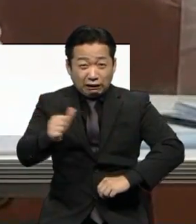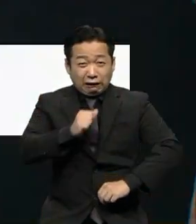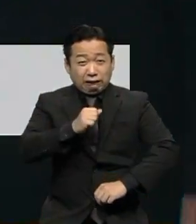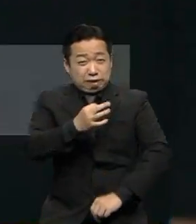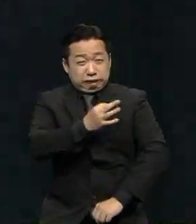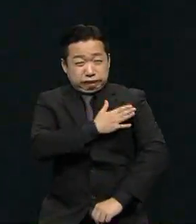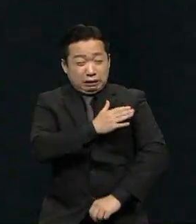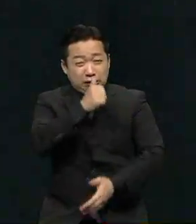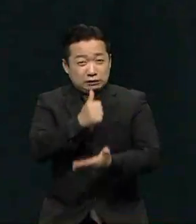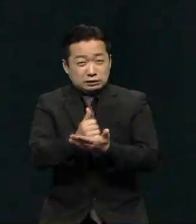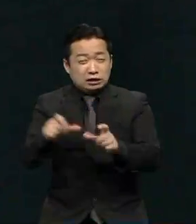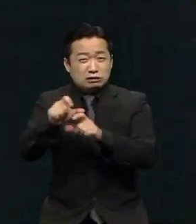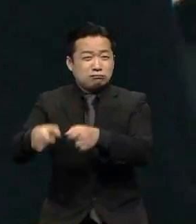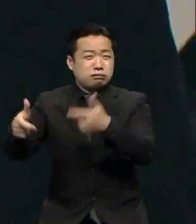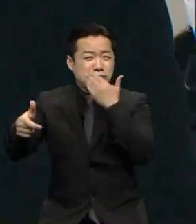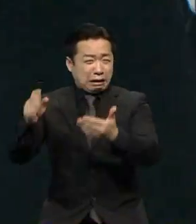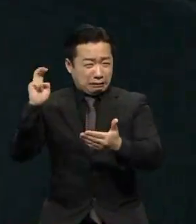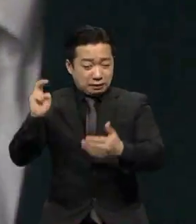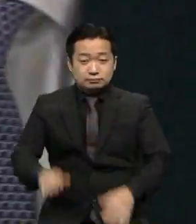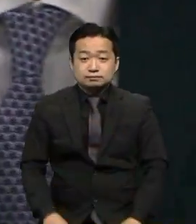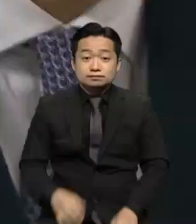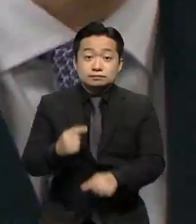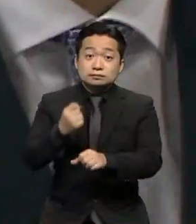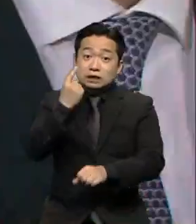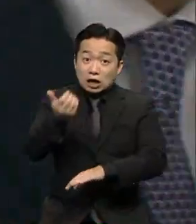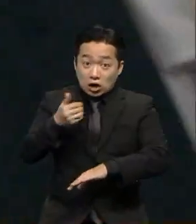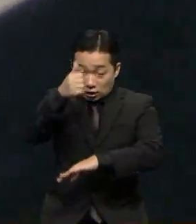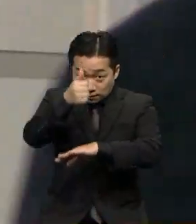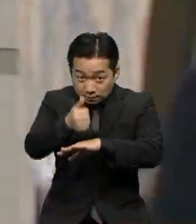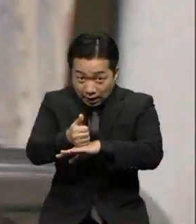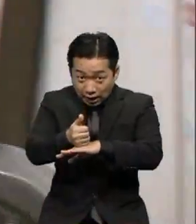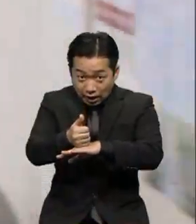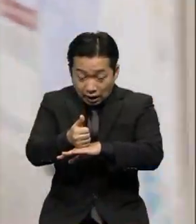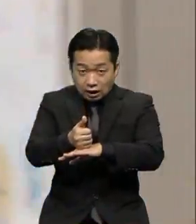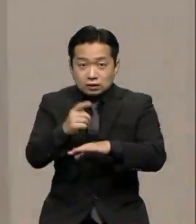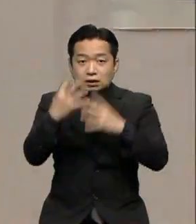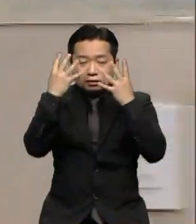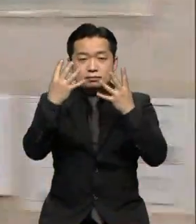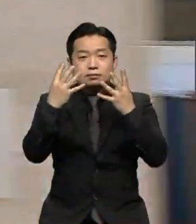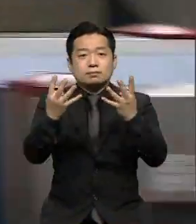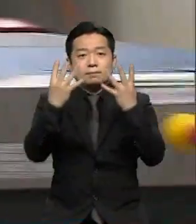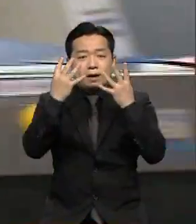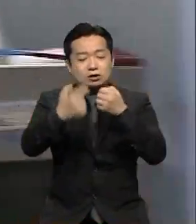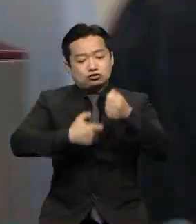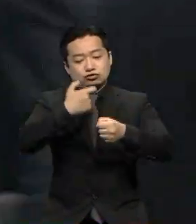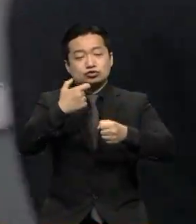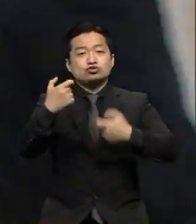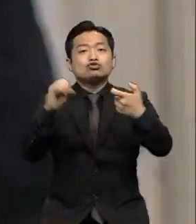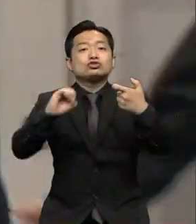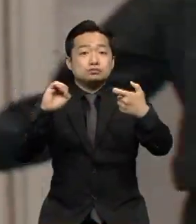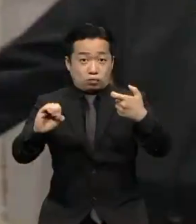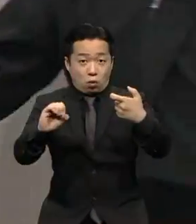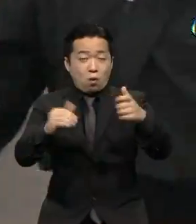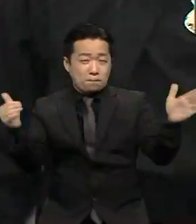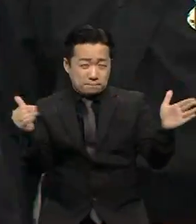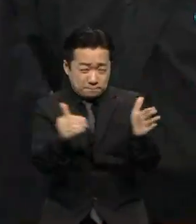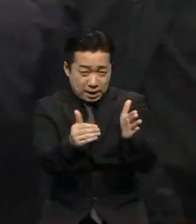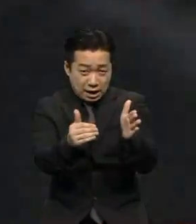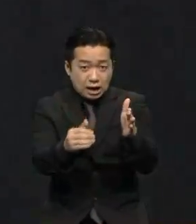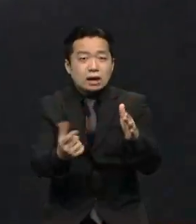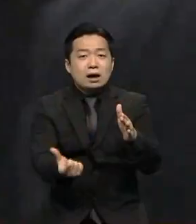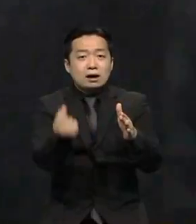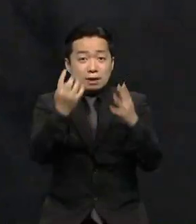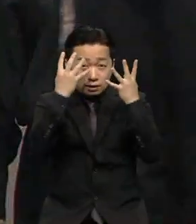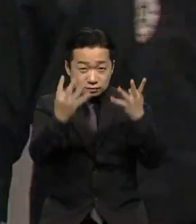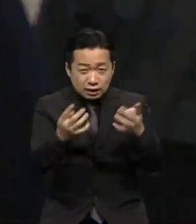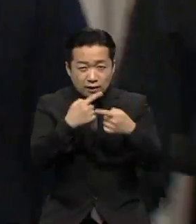됩니다. 지난달 말 기준으로 형기의 60%를 채운 이 부회장은 이번 광복절 가석방 심사 대상에